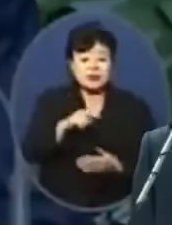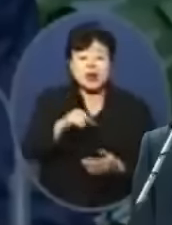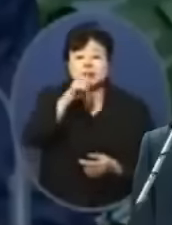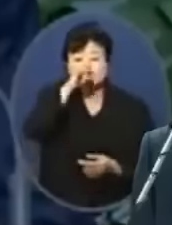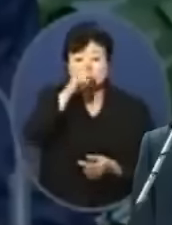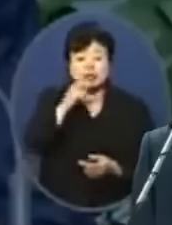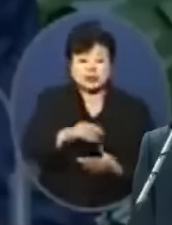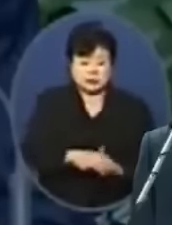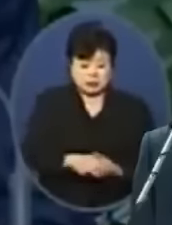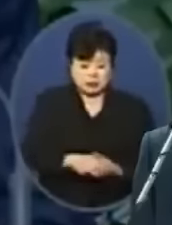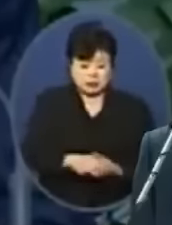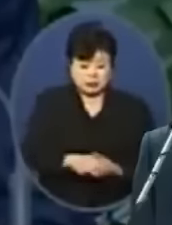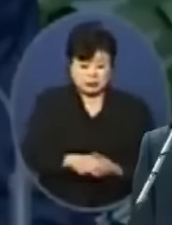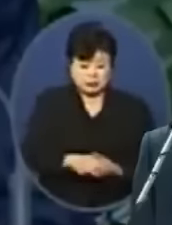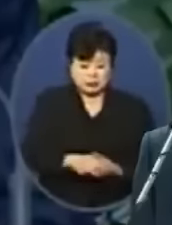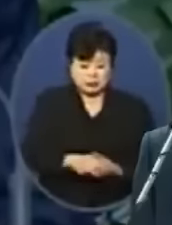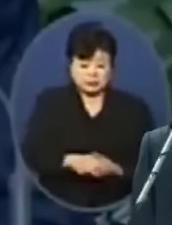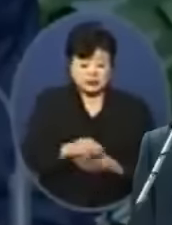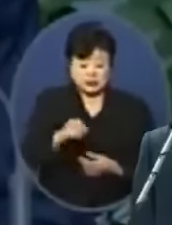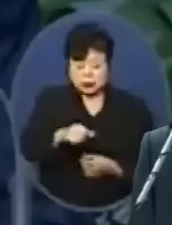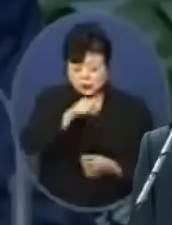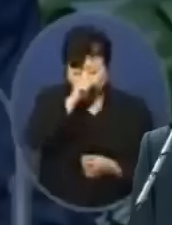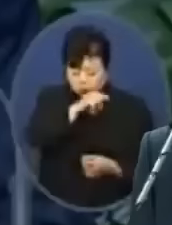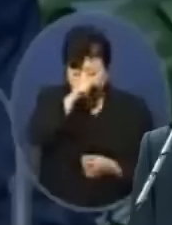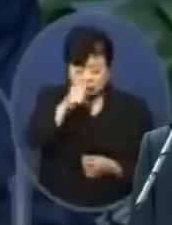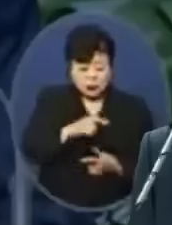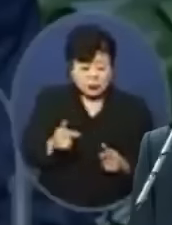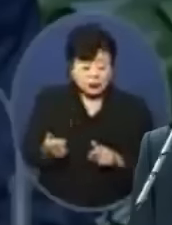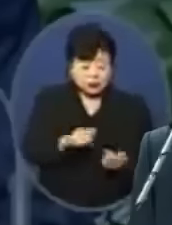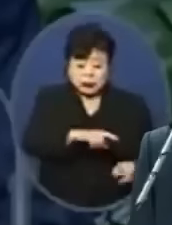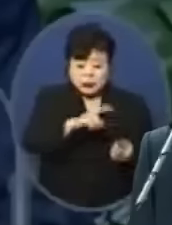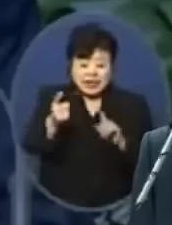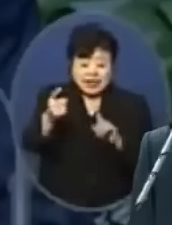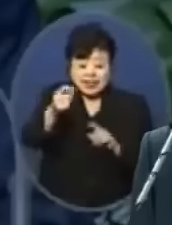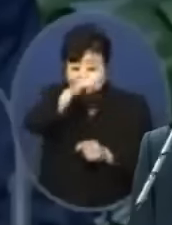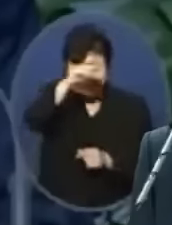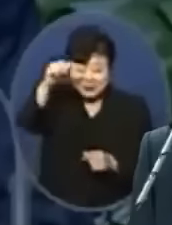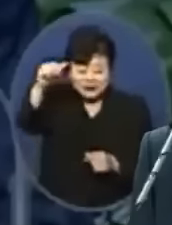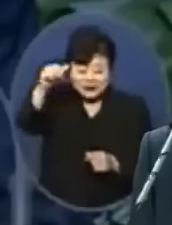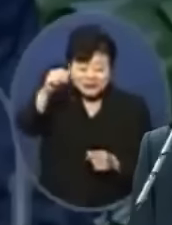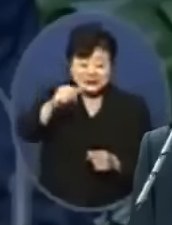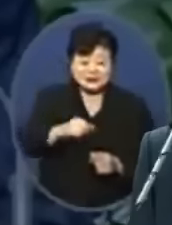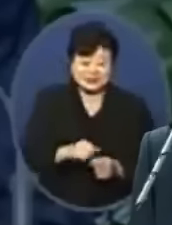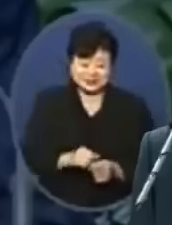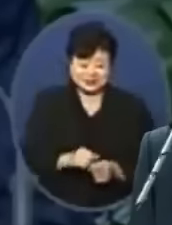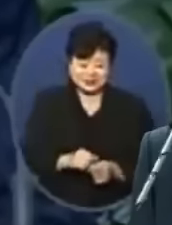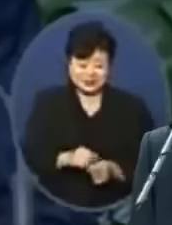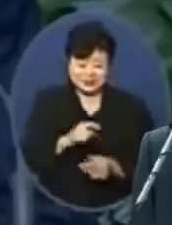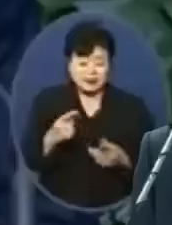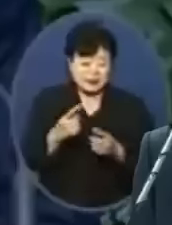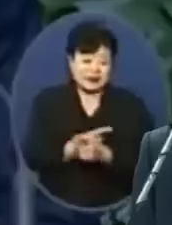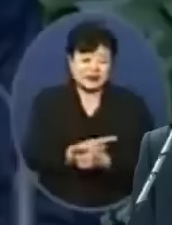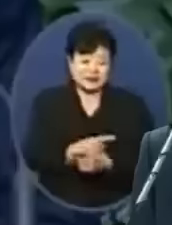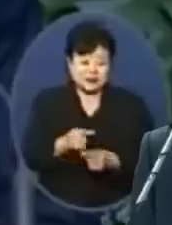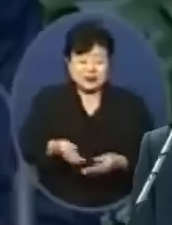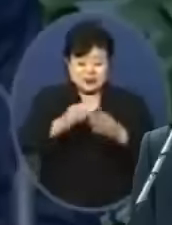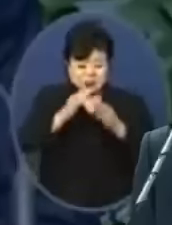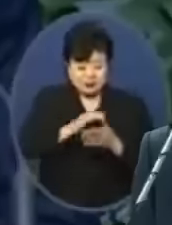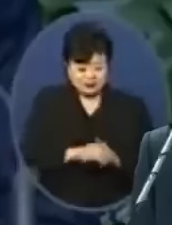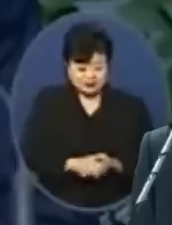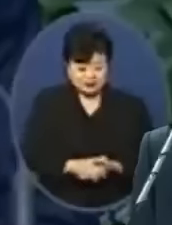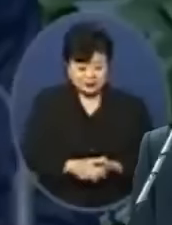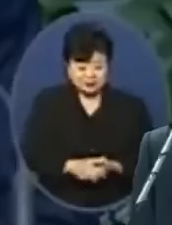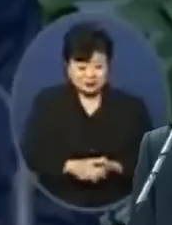한대. 좋은 장로는 아닌데 죽었다가 살아나고 난 다음에 그렇게 됐습니다.